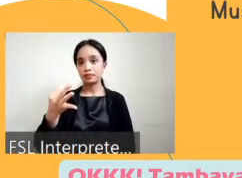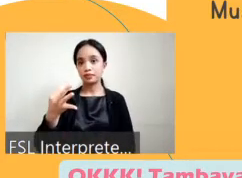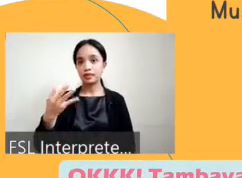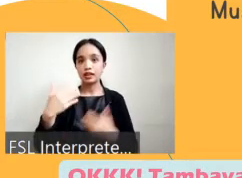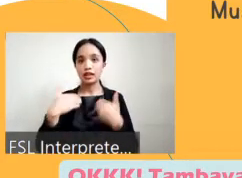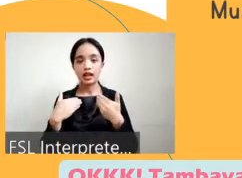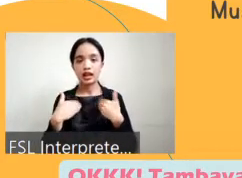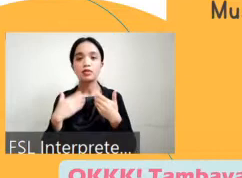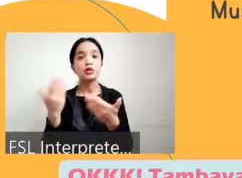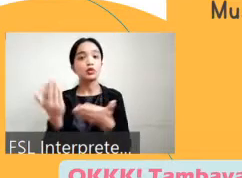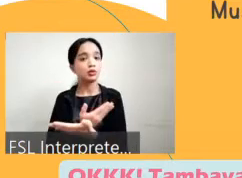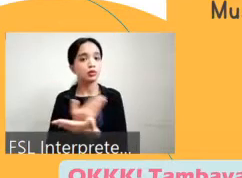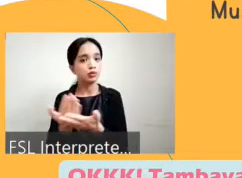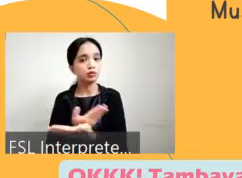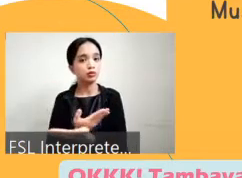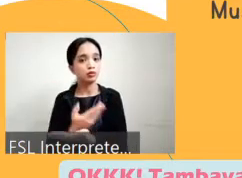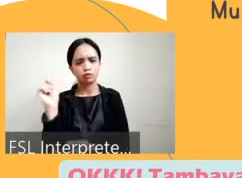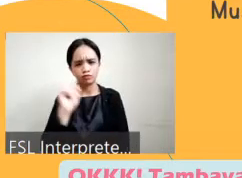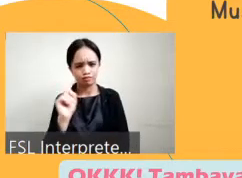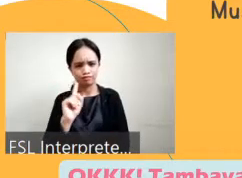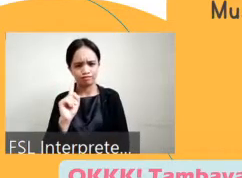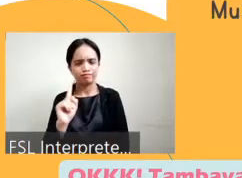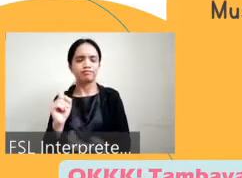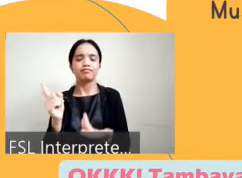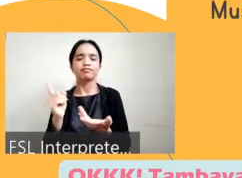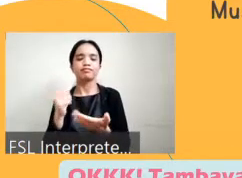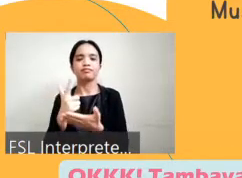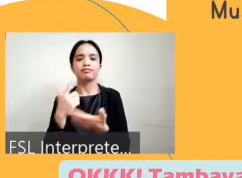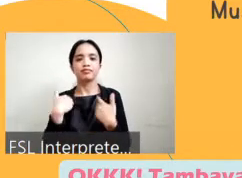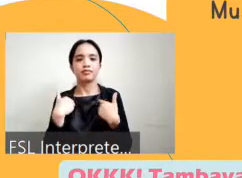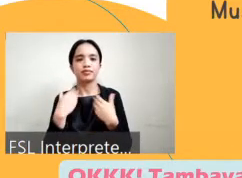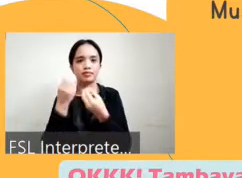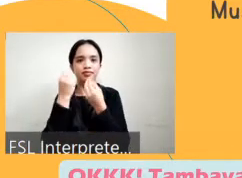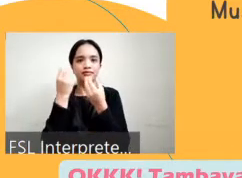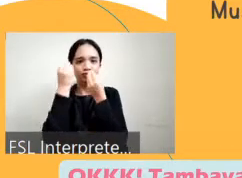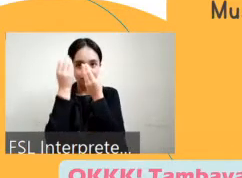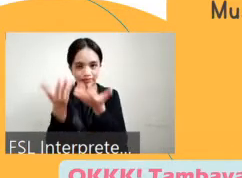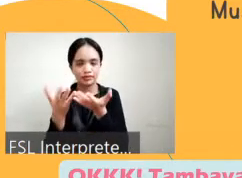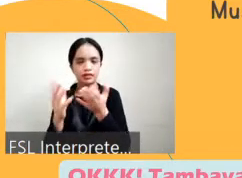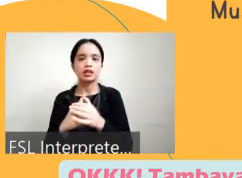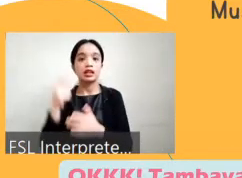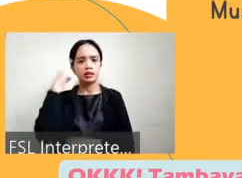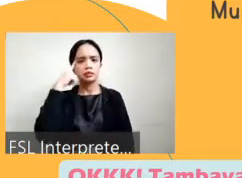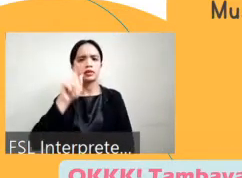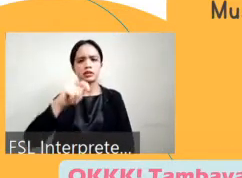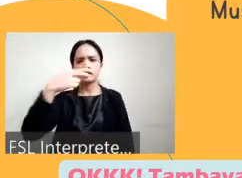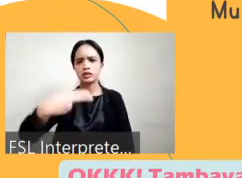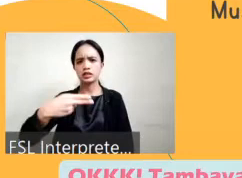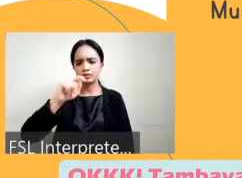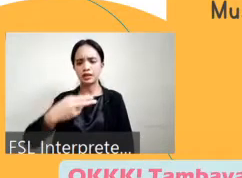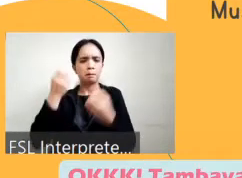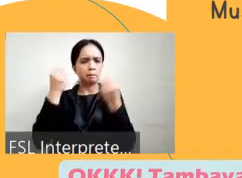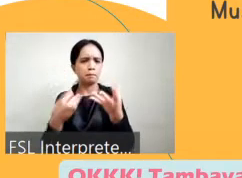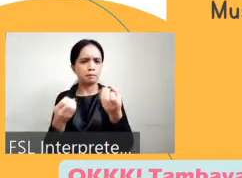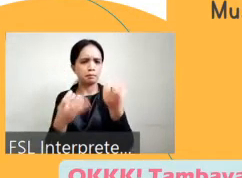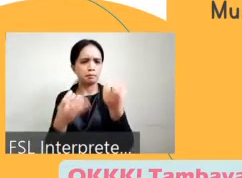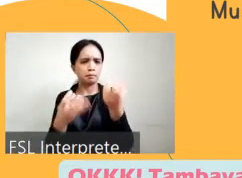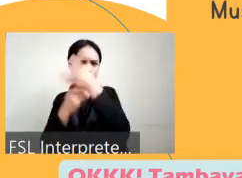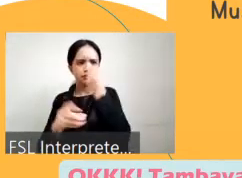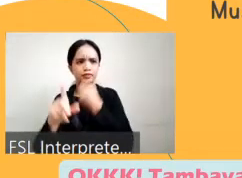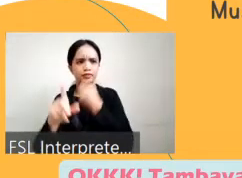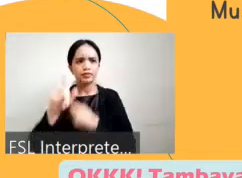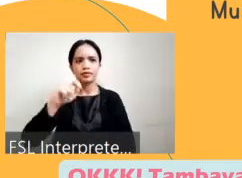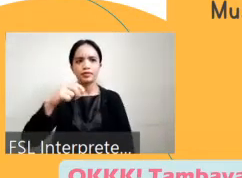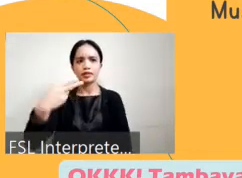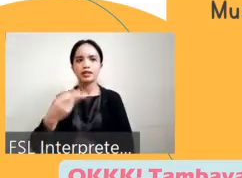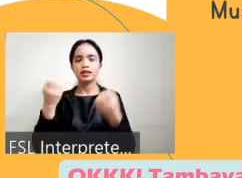inyo. Pero alam natin na every Thursday, marami tayong natututunan. Every Thursday, marami tayong napagninilayan